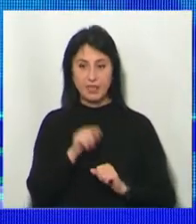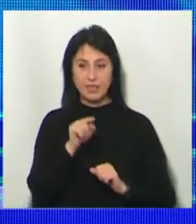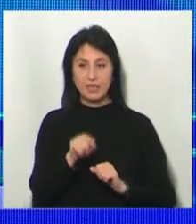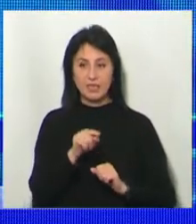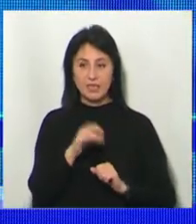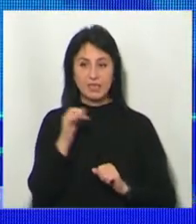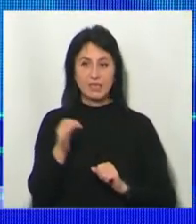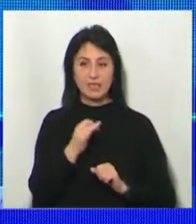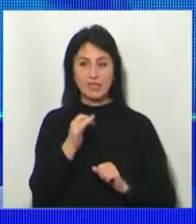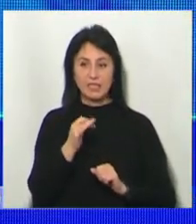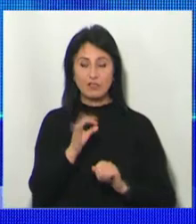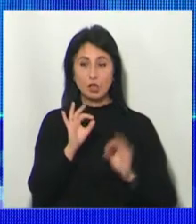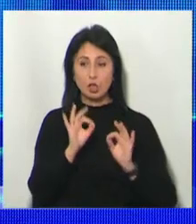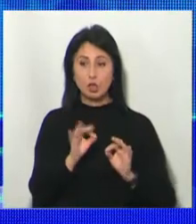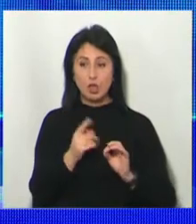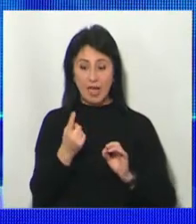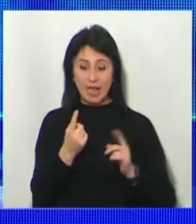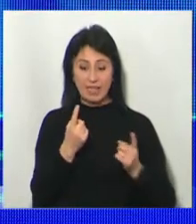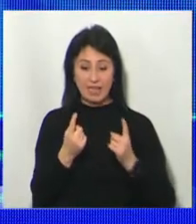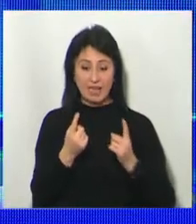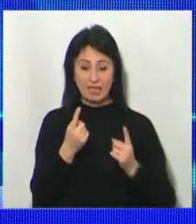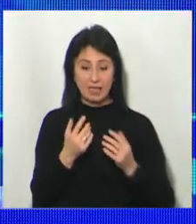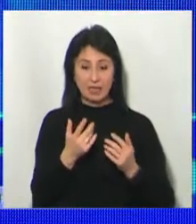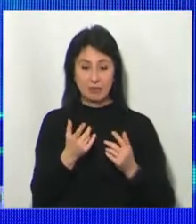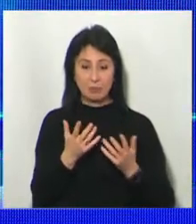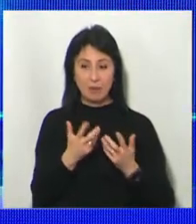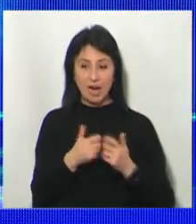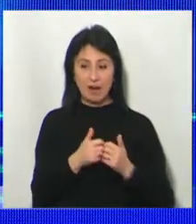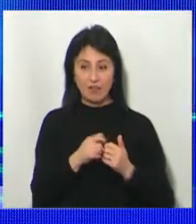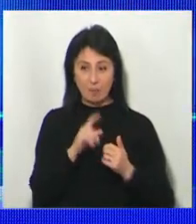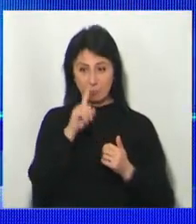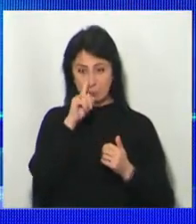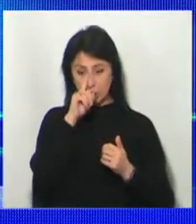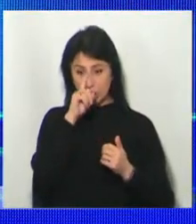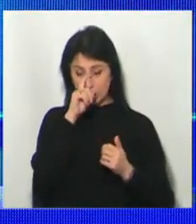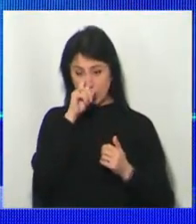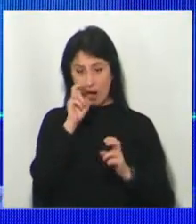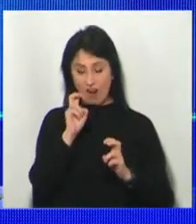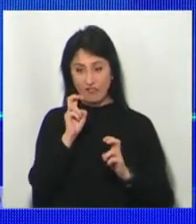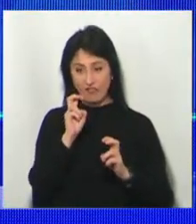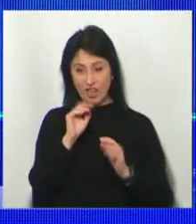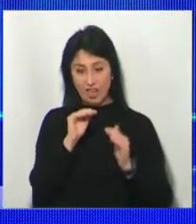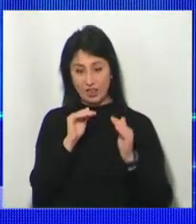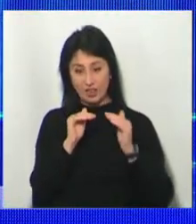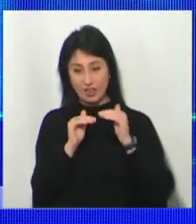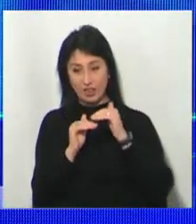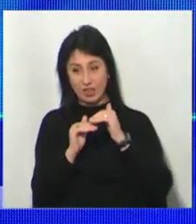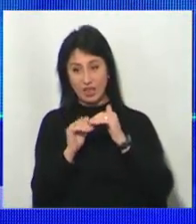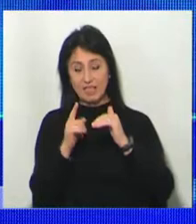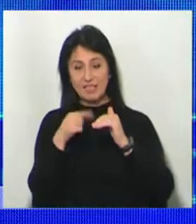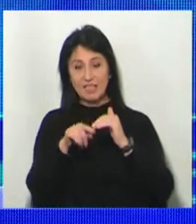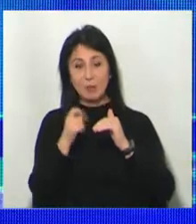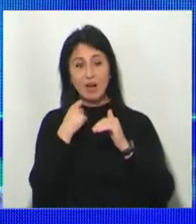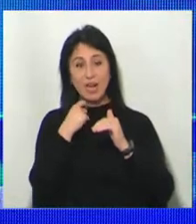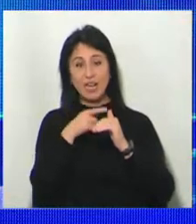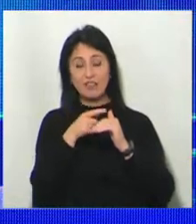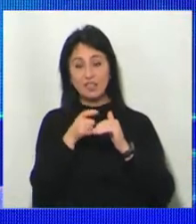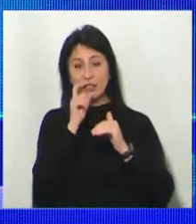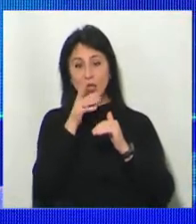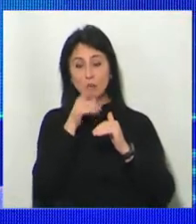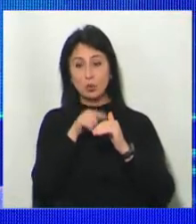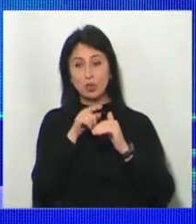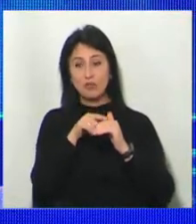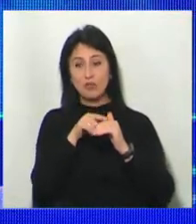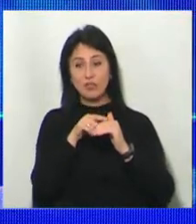ის საინტერესო რომ სწორედ ერთ-ერთი მექანიზმი სწორედ მჟავიანობისკენ გადახრა არის, რის გამოც ალკოჰოლის მიღების